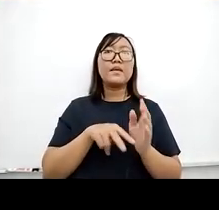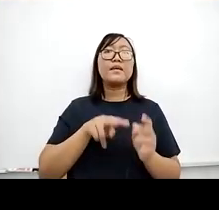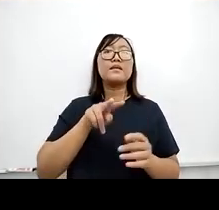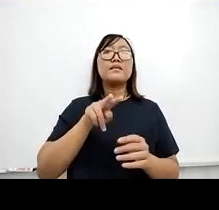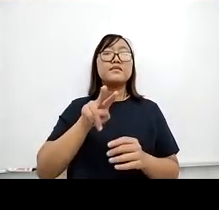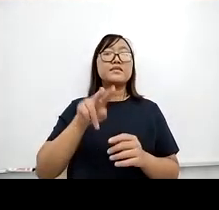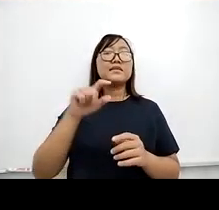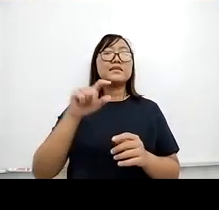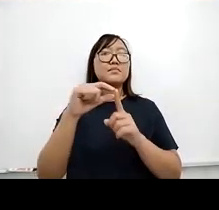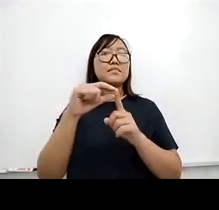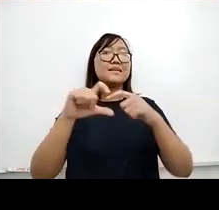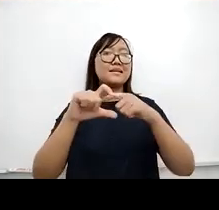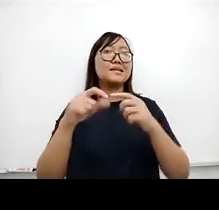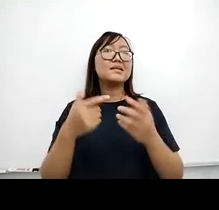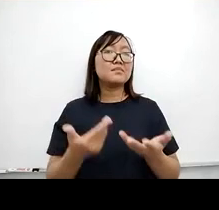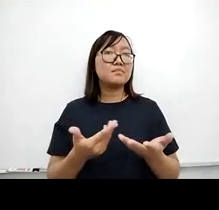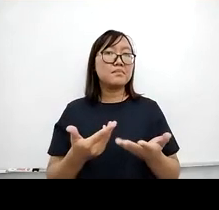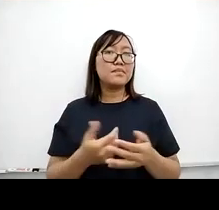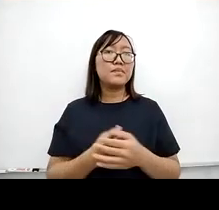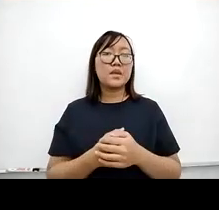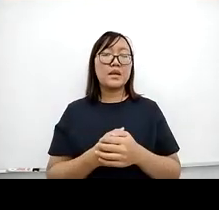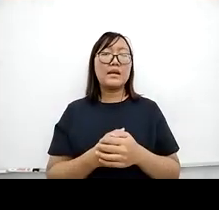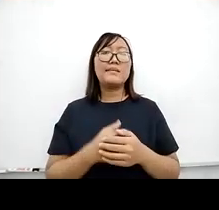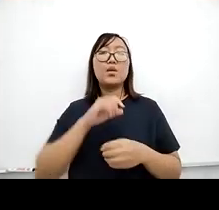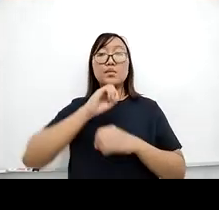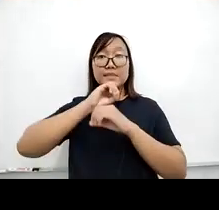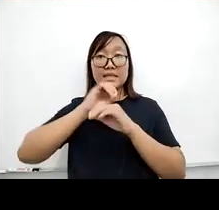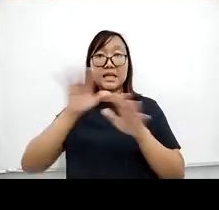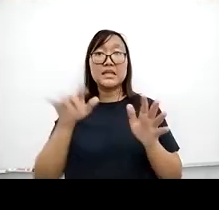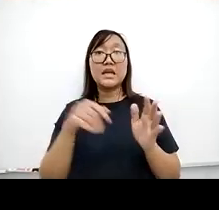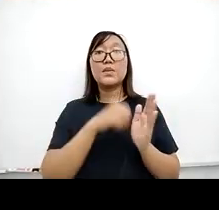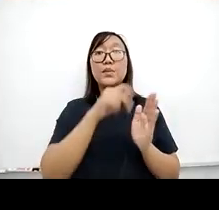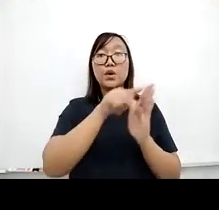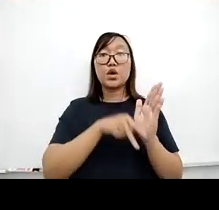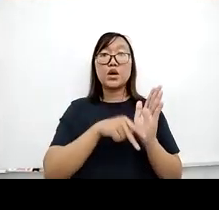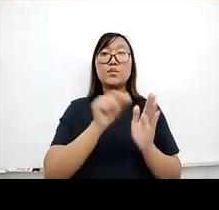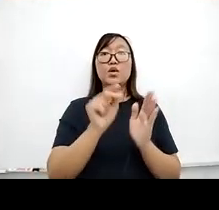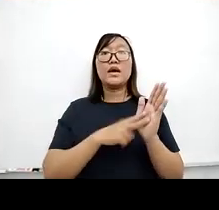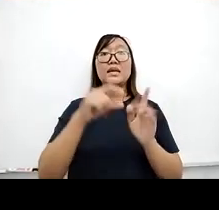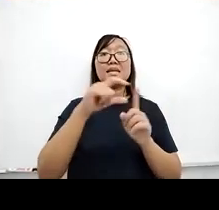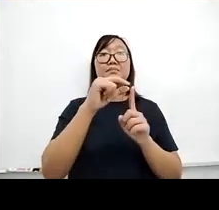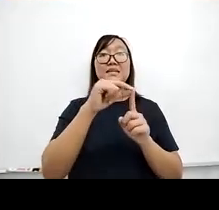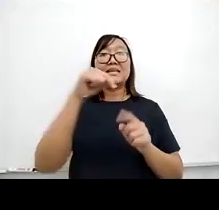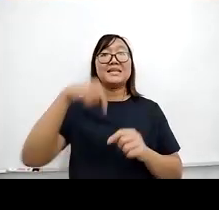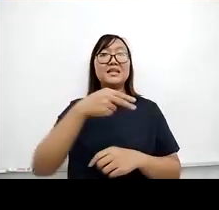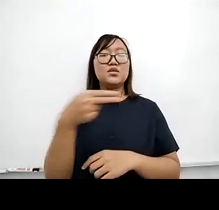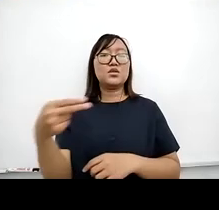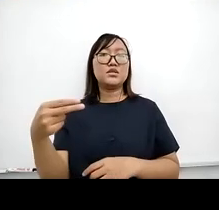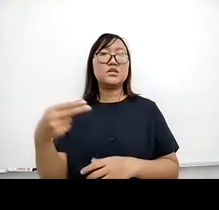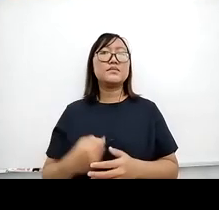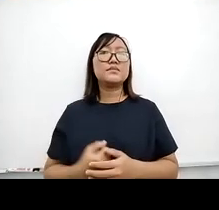kami akan Jelaskan tentang Kerangka kerja UNDP dalam melaksanakan inisiatif BNPB CV di Indonesia